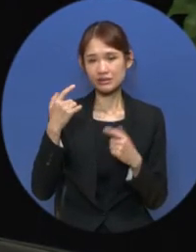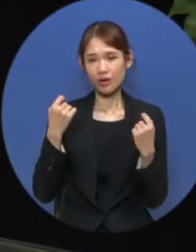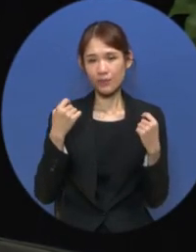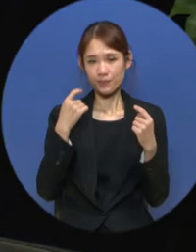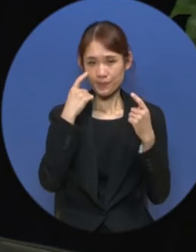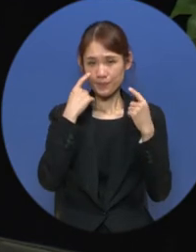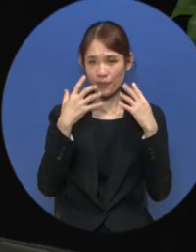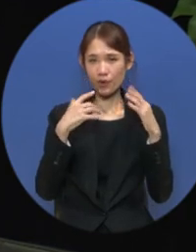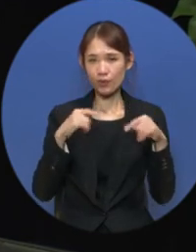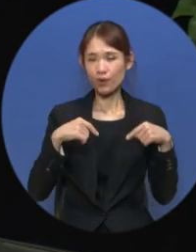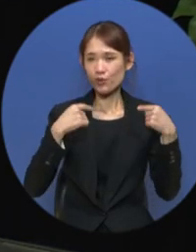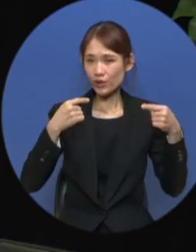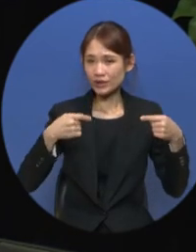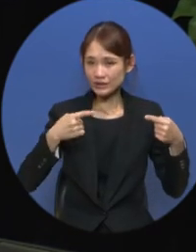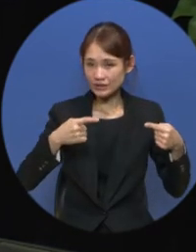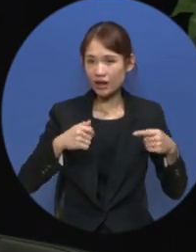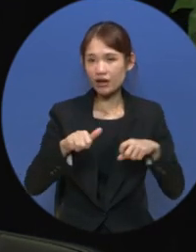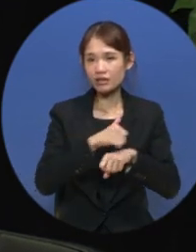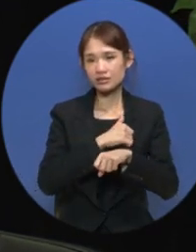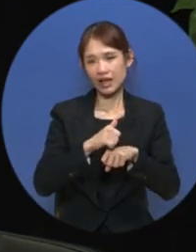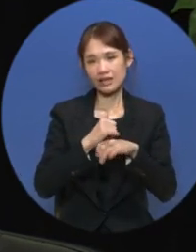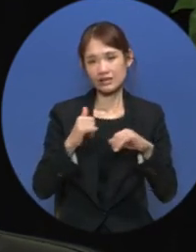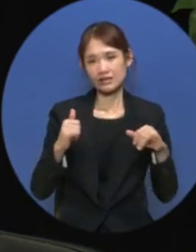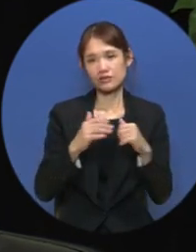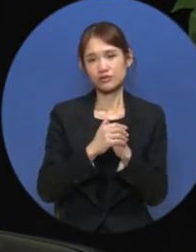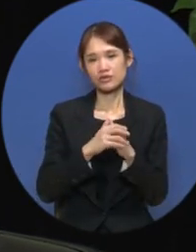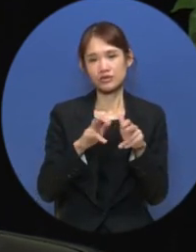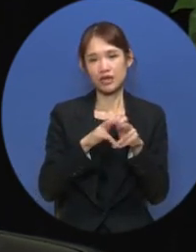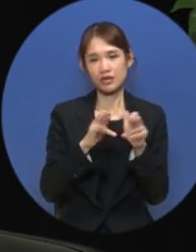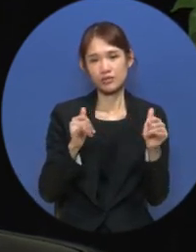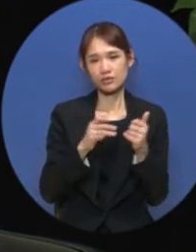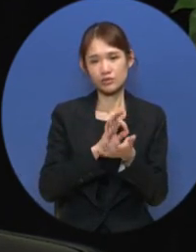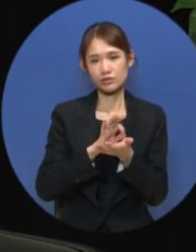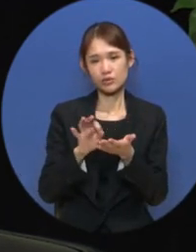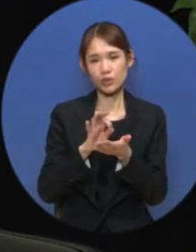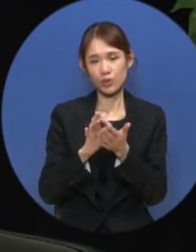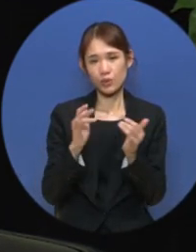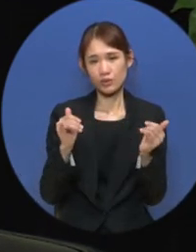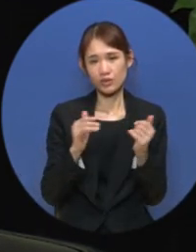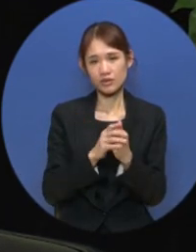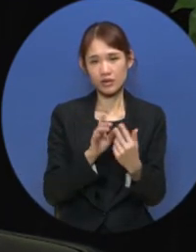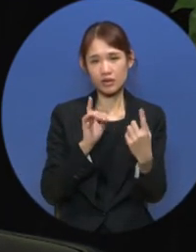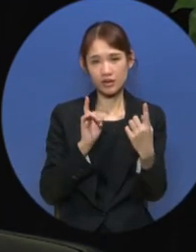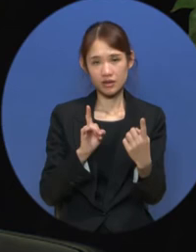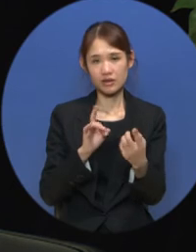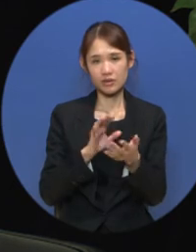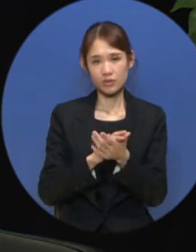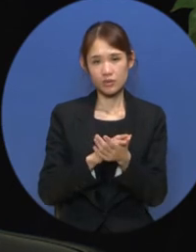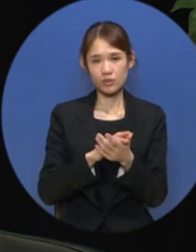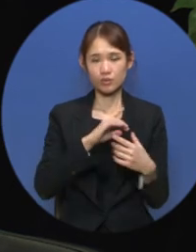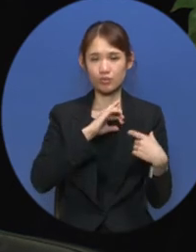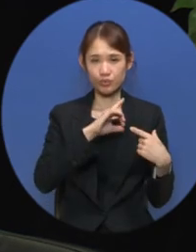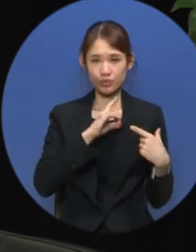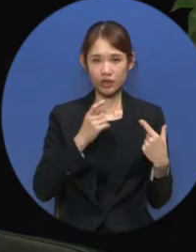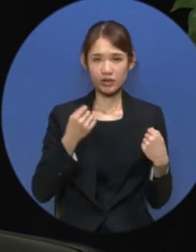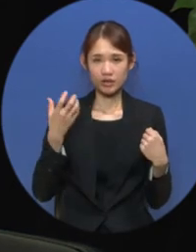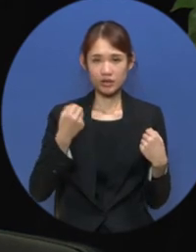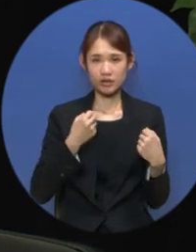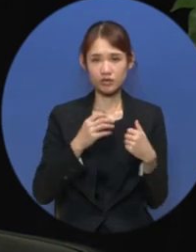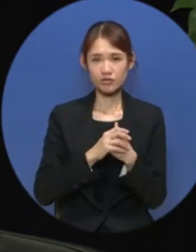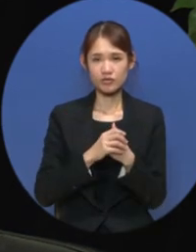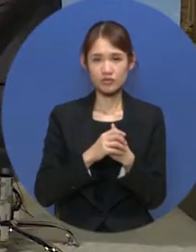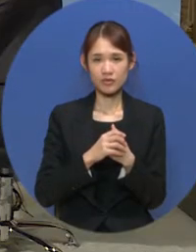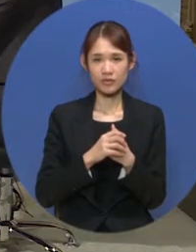저희 이제 명확히 이제 휠체어를 이용하시는 이제 장애인분들을 저희의 이제 소비자로 하고 있는 브랜드